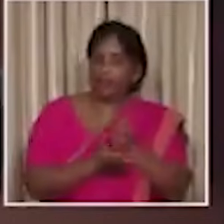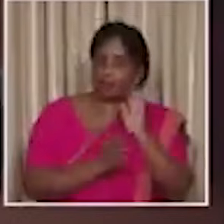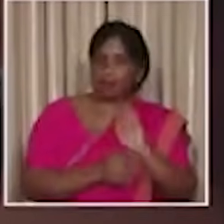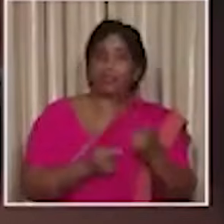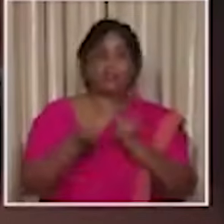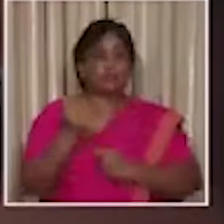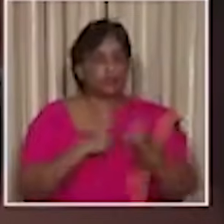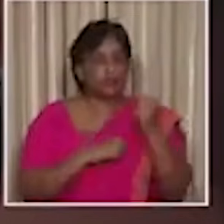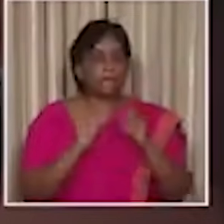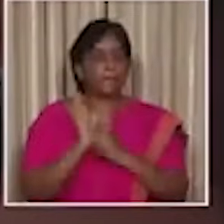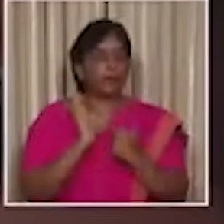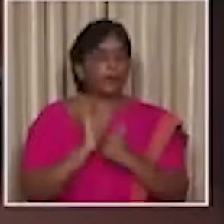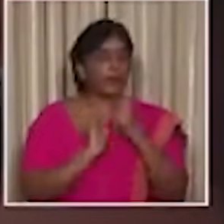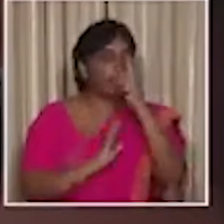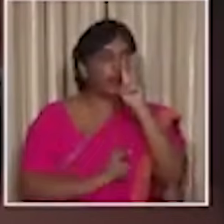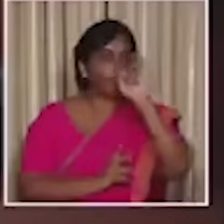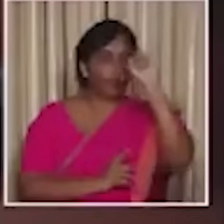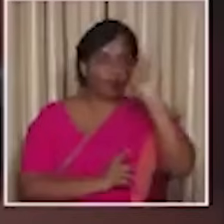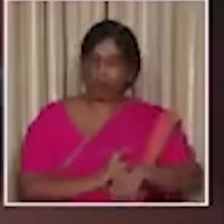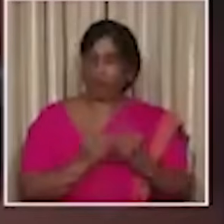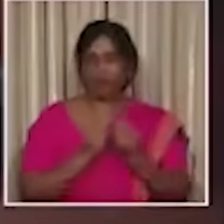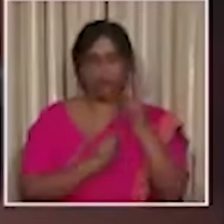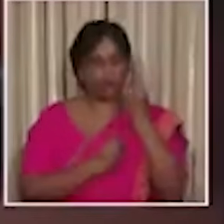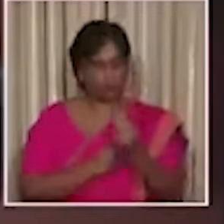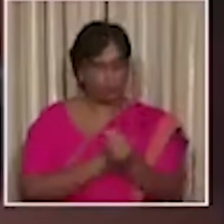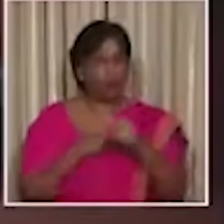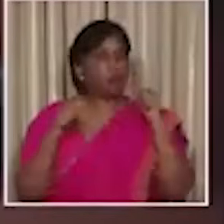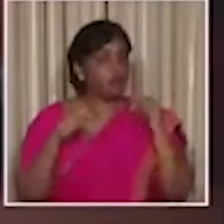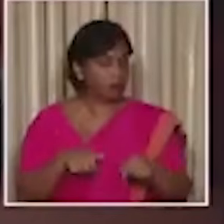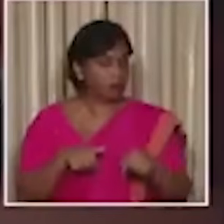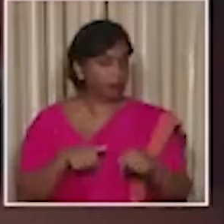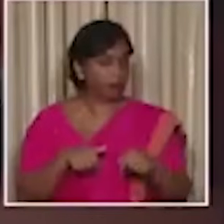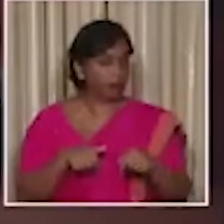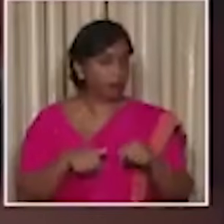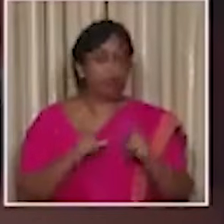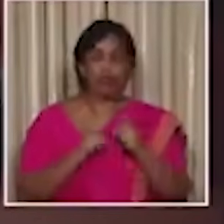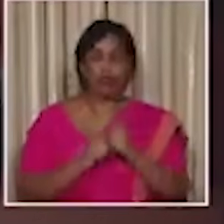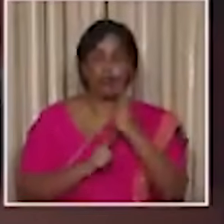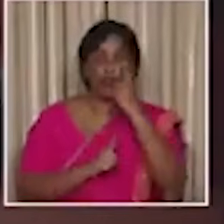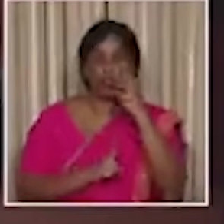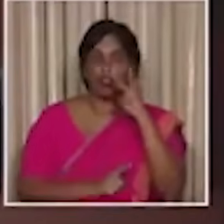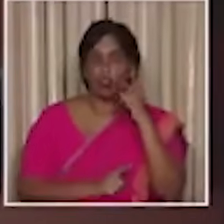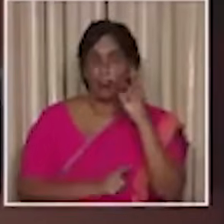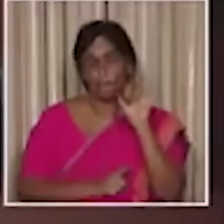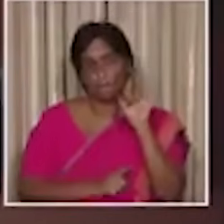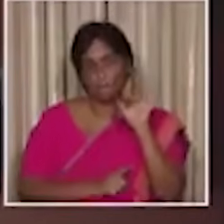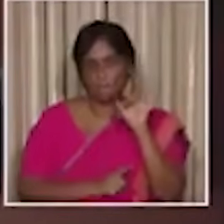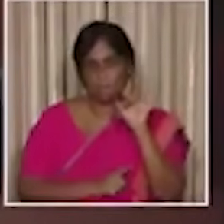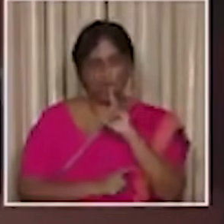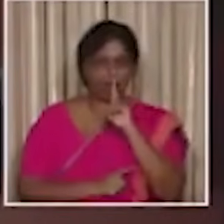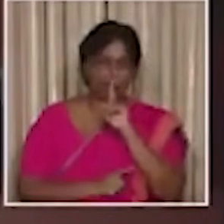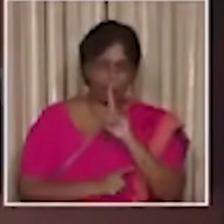අලෙවි කිරීම සඳහා මෙට්‍රික් ටොන් එකක් රුපියල් 26000ට ලබා දෙනවා. අද අපි ඩොලර් එකක් රුපියල් 315 කියලා උපකල්පනය